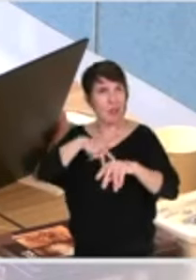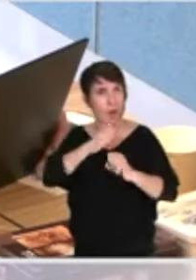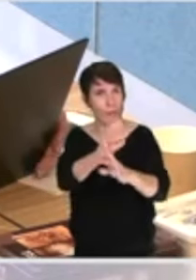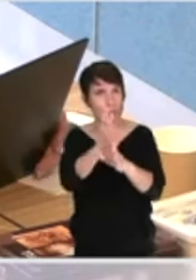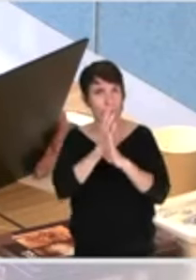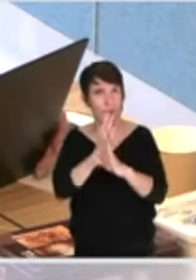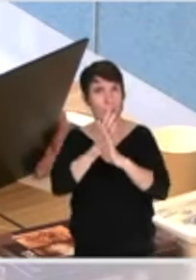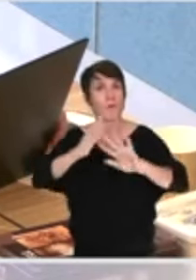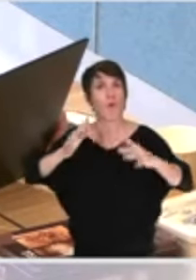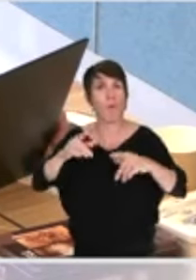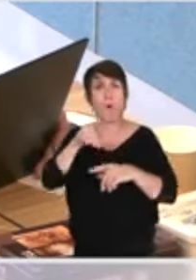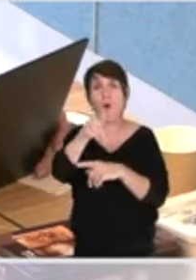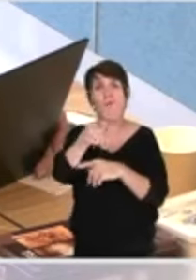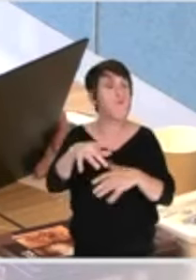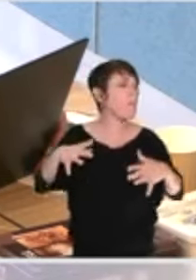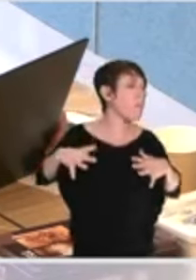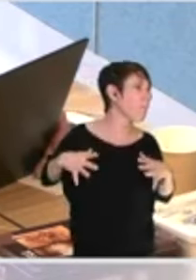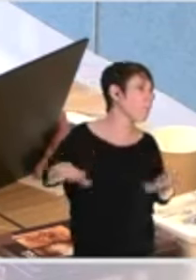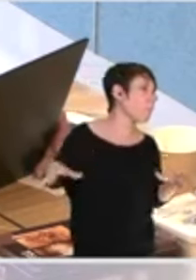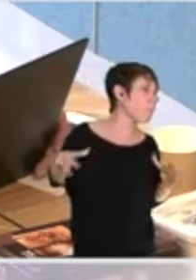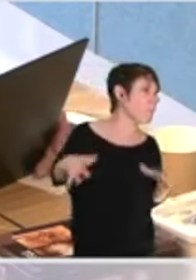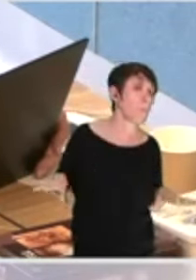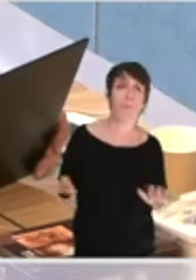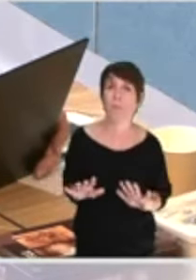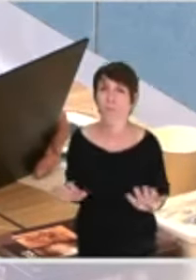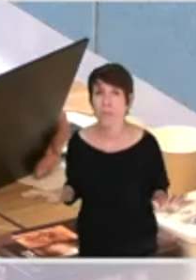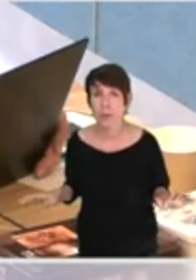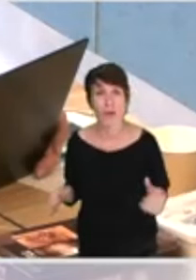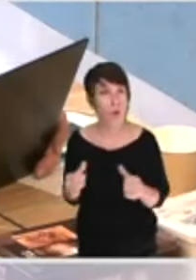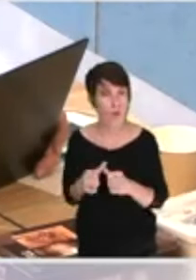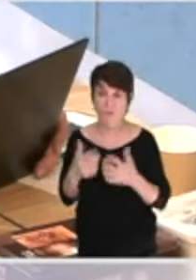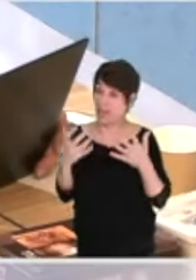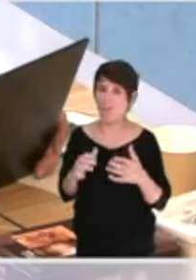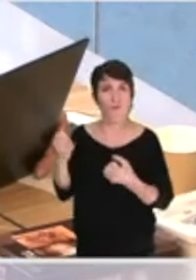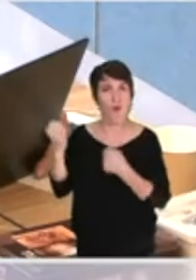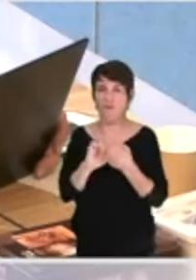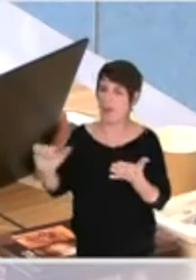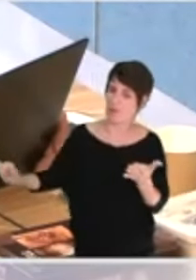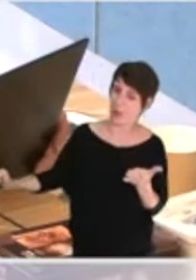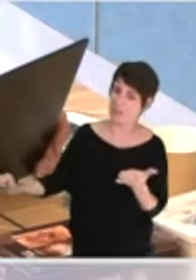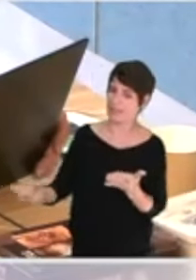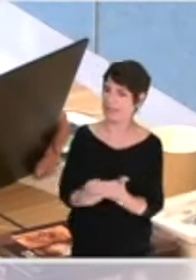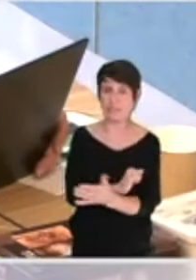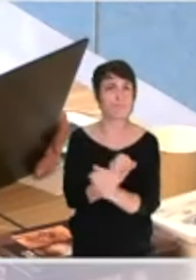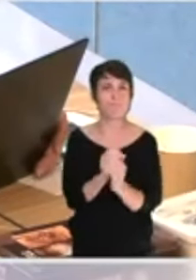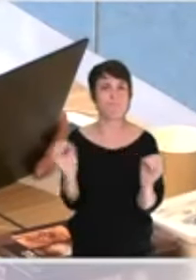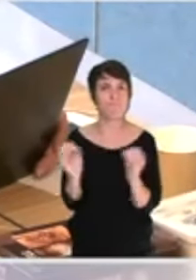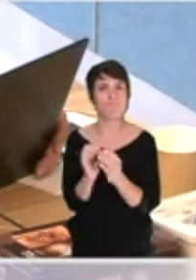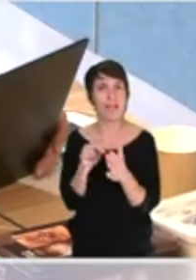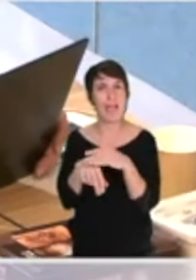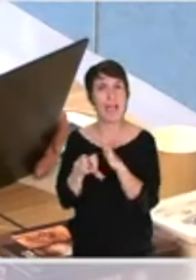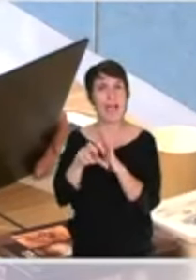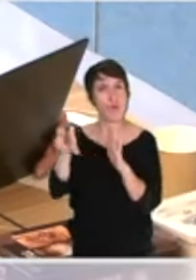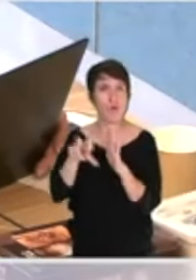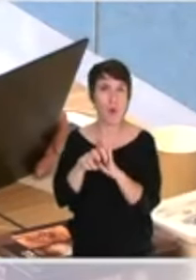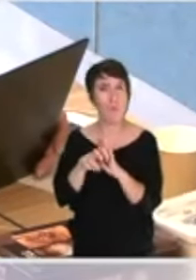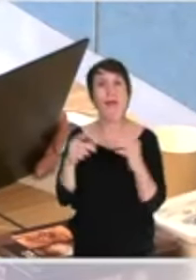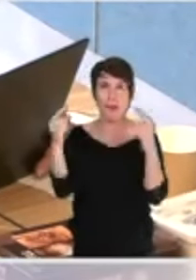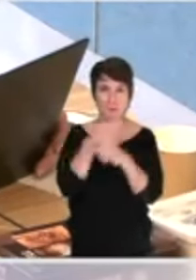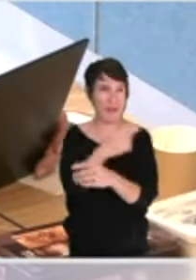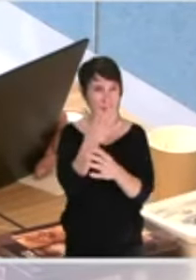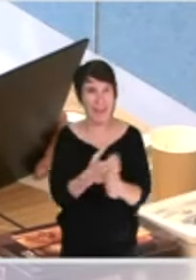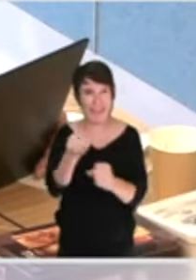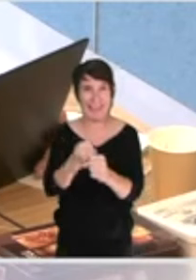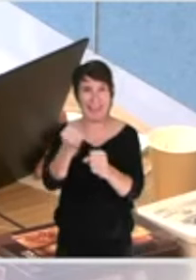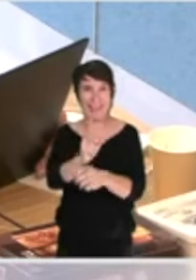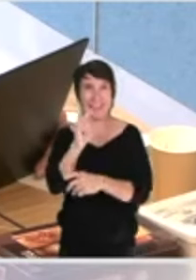problème. Vous, votre seul objectif est d'éradiquer les voitures de Grenoble et de pouvoir communiquer sur le nombre de kilomètres d'autoroute à vélo que vous